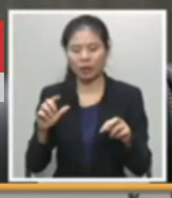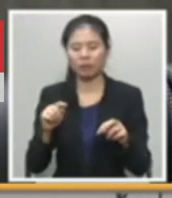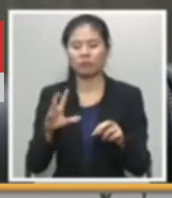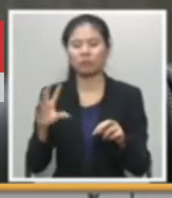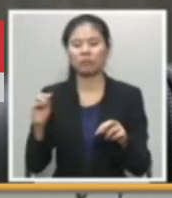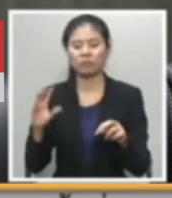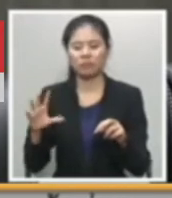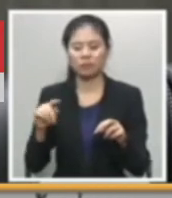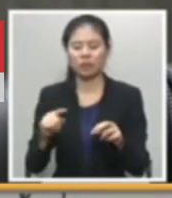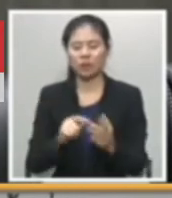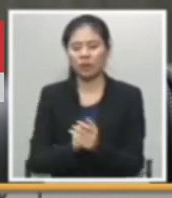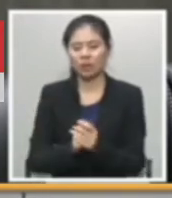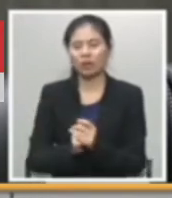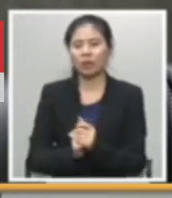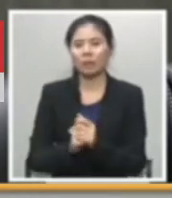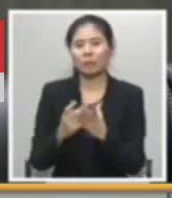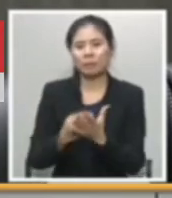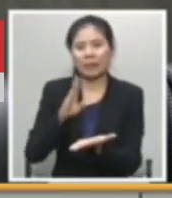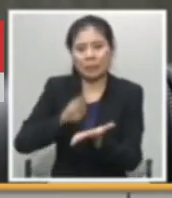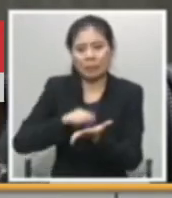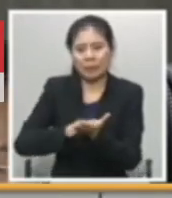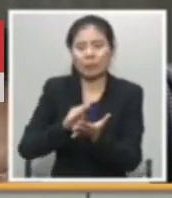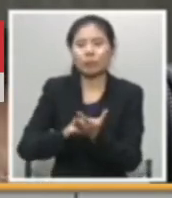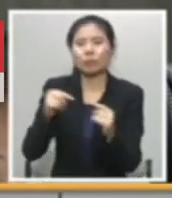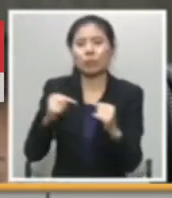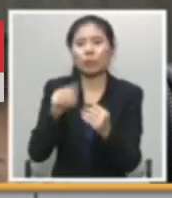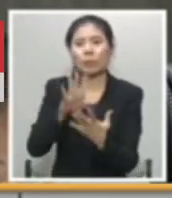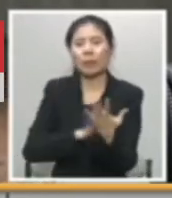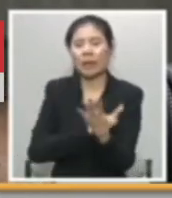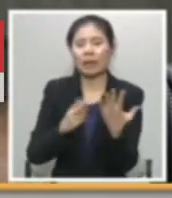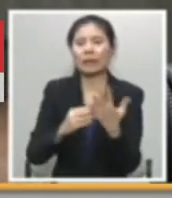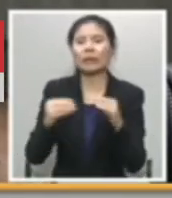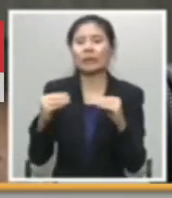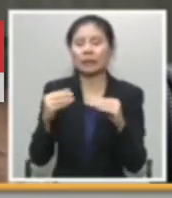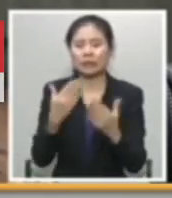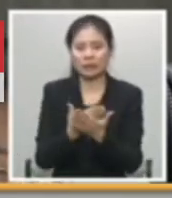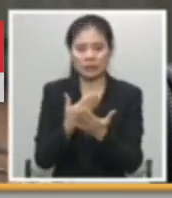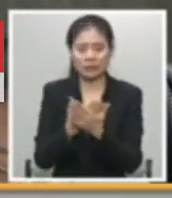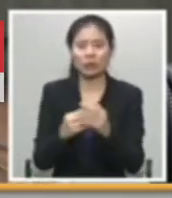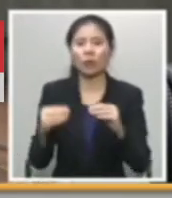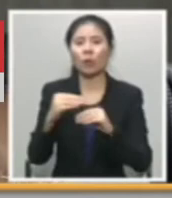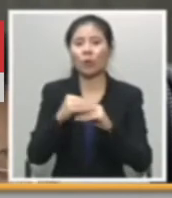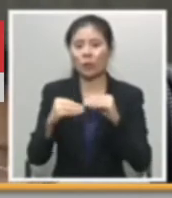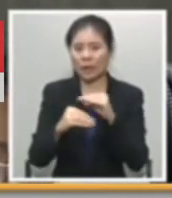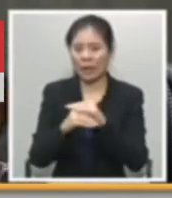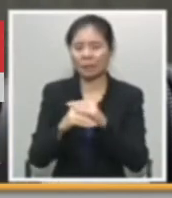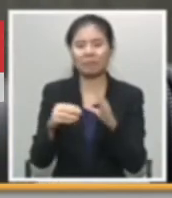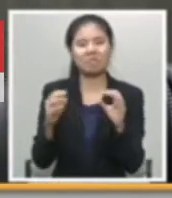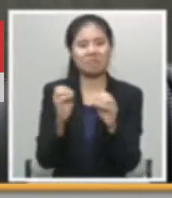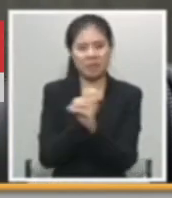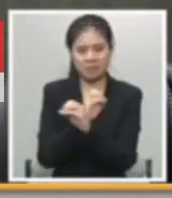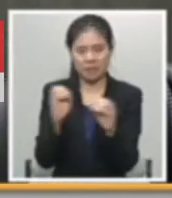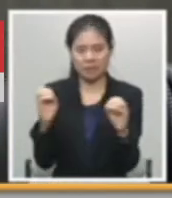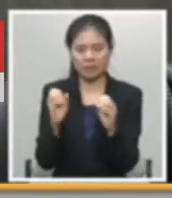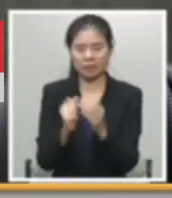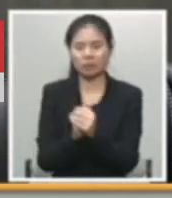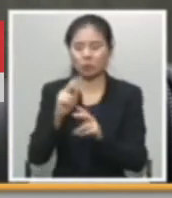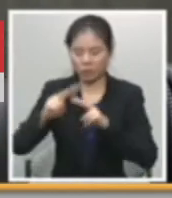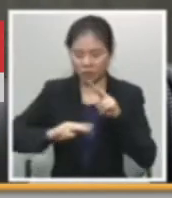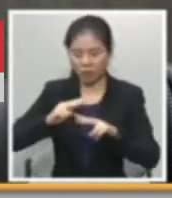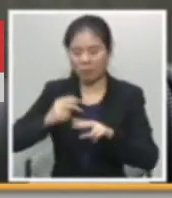เอียดของแผนงานโครงการของเงินนอกงบประมาณให้สมาชิกรัฐสภาได้ตรวจส